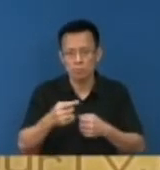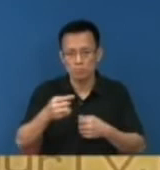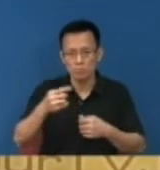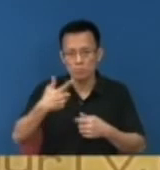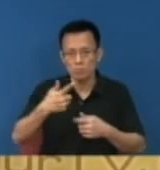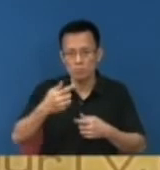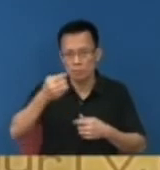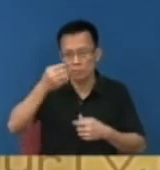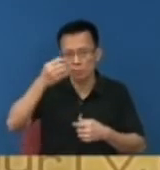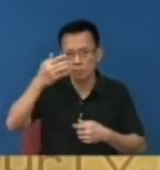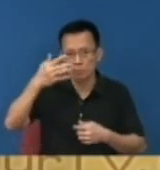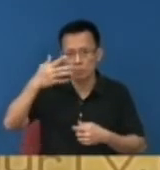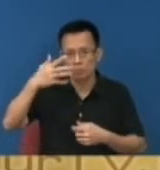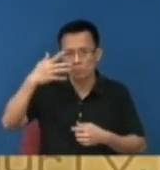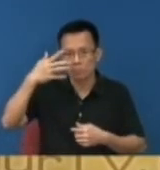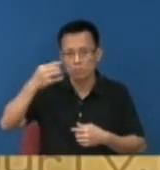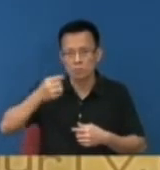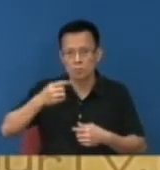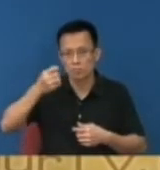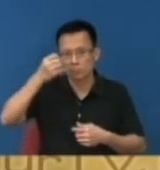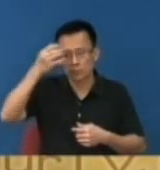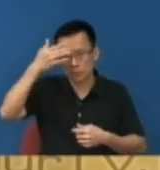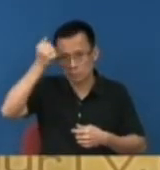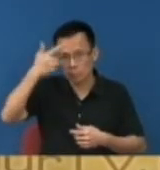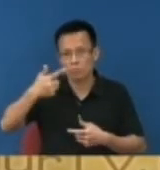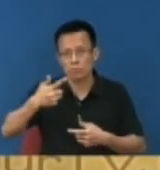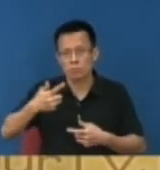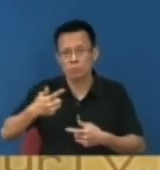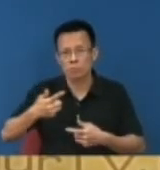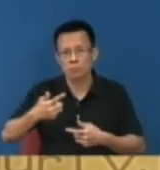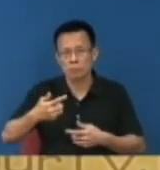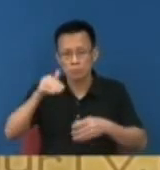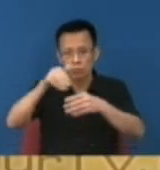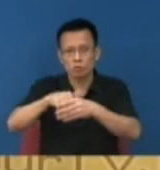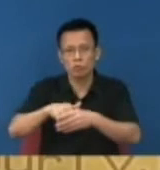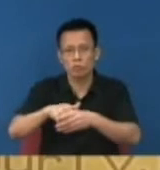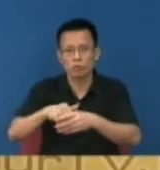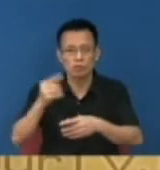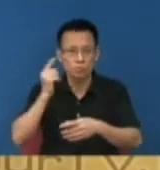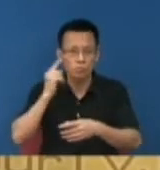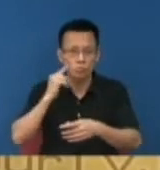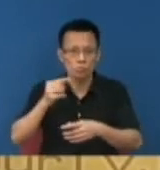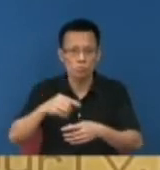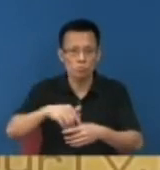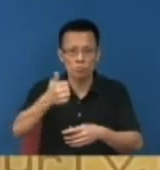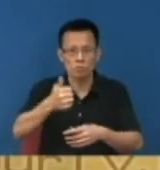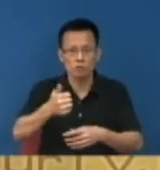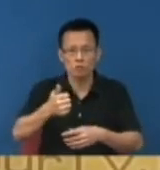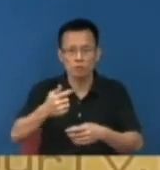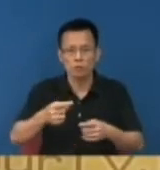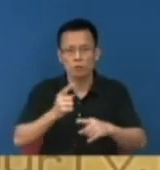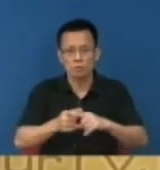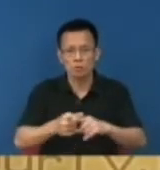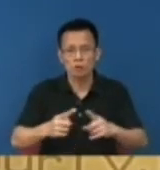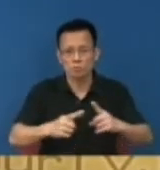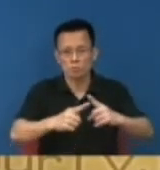首嘅選舉上面出嚟跑龍套，到底係民主黨路